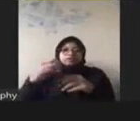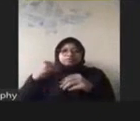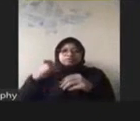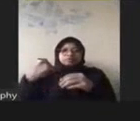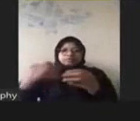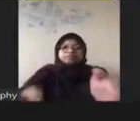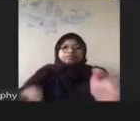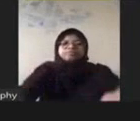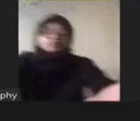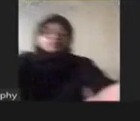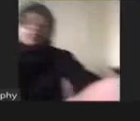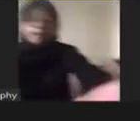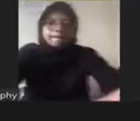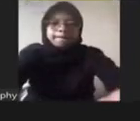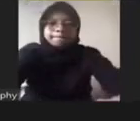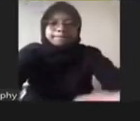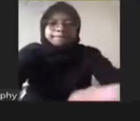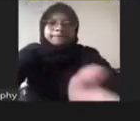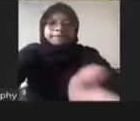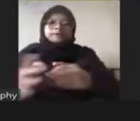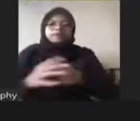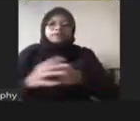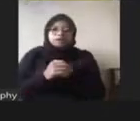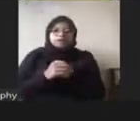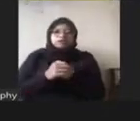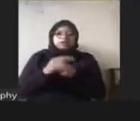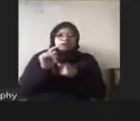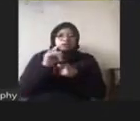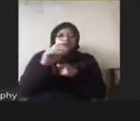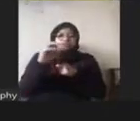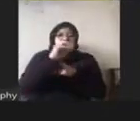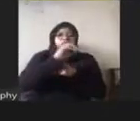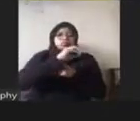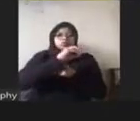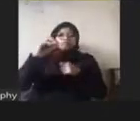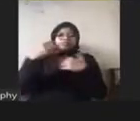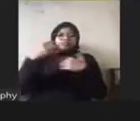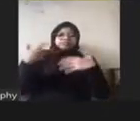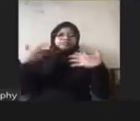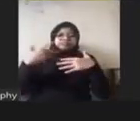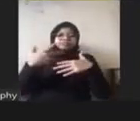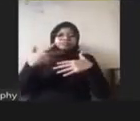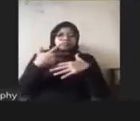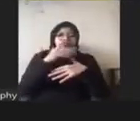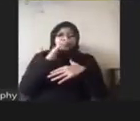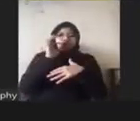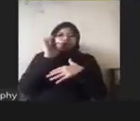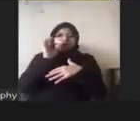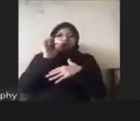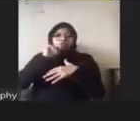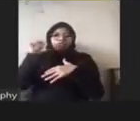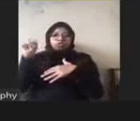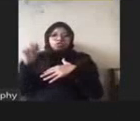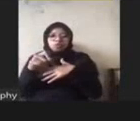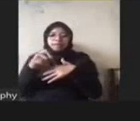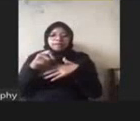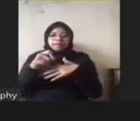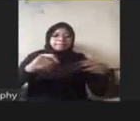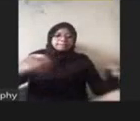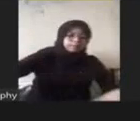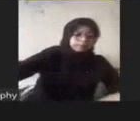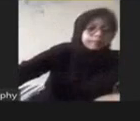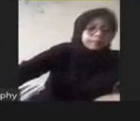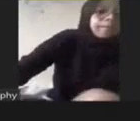betul-betul karena ini sudah mencapai ratusan ribu. Jadi orang tua yang berpartisipasi adalah